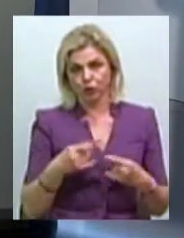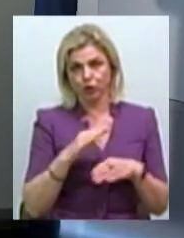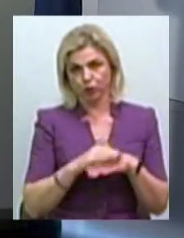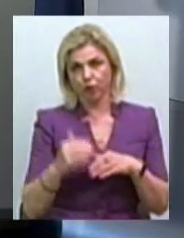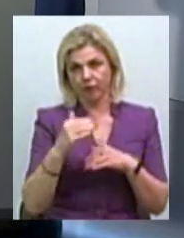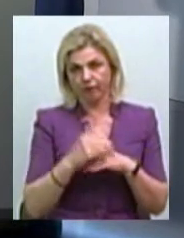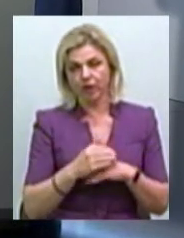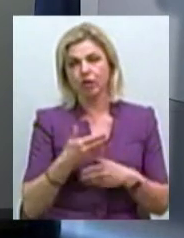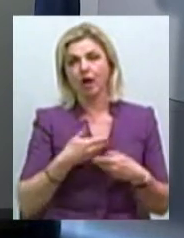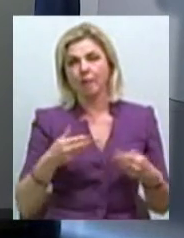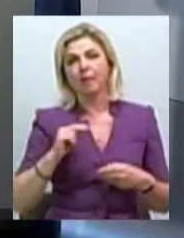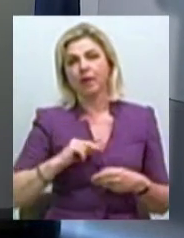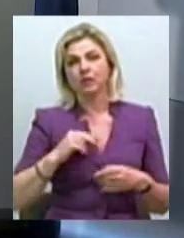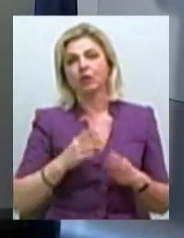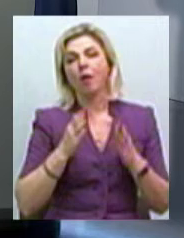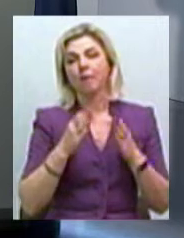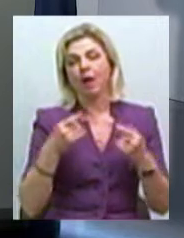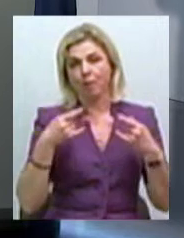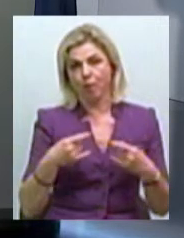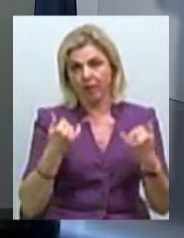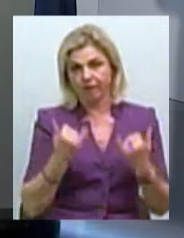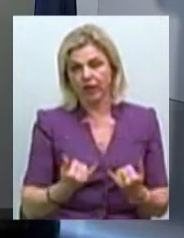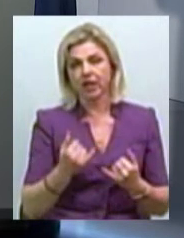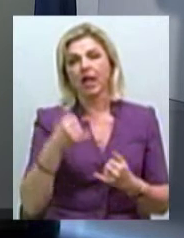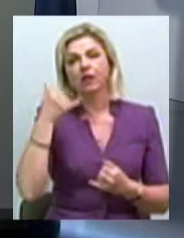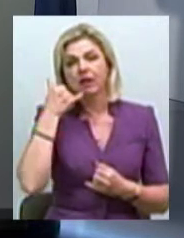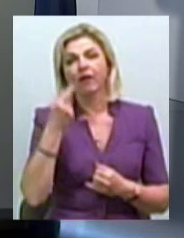нагадую, що ми працюємо в прямому ефірі. Телефон студії